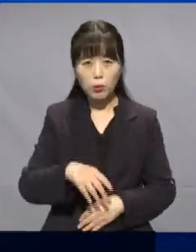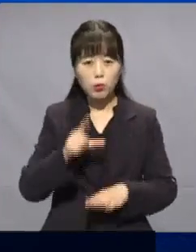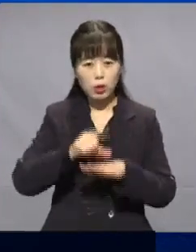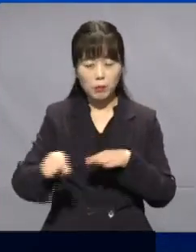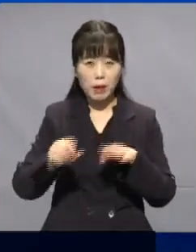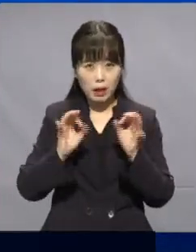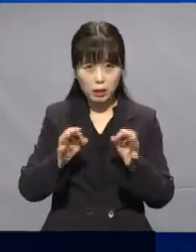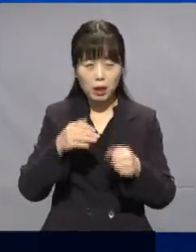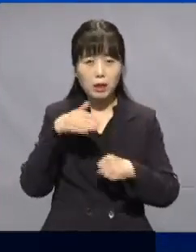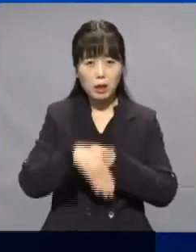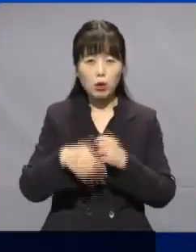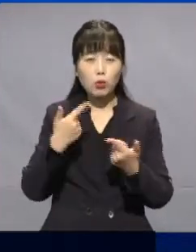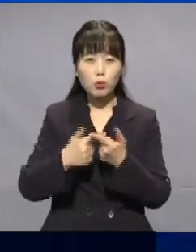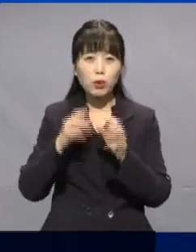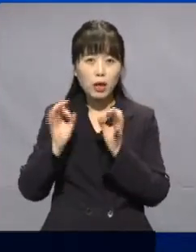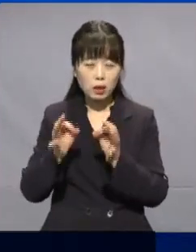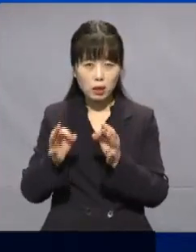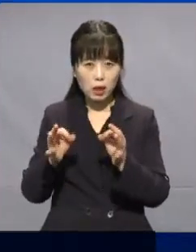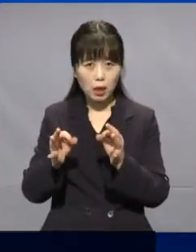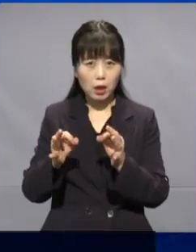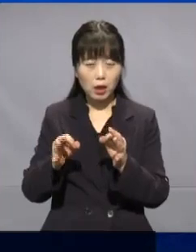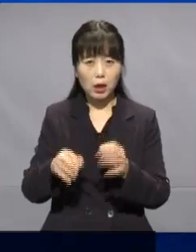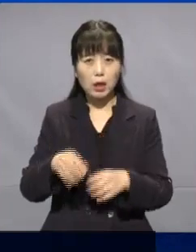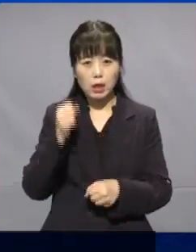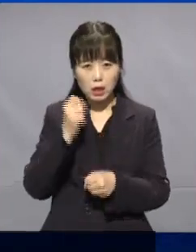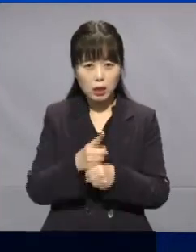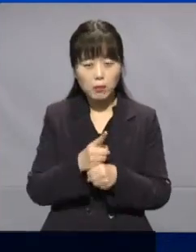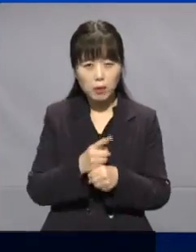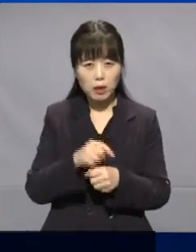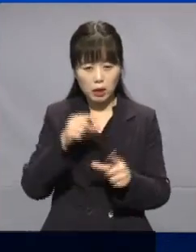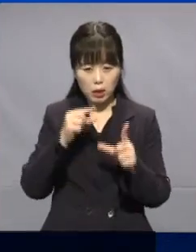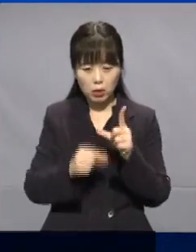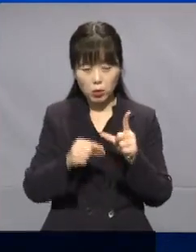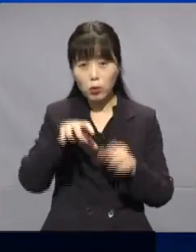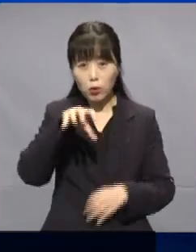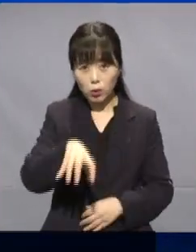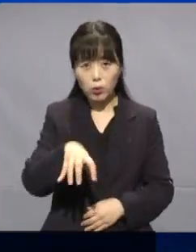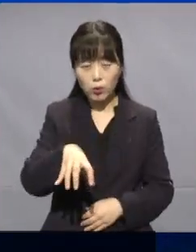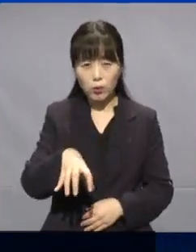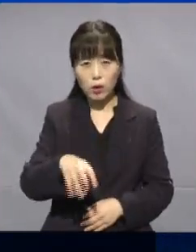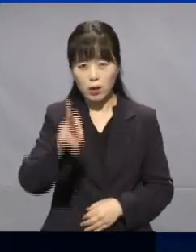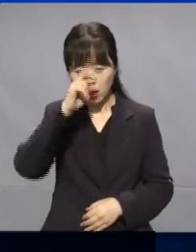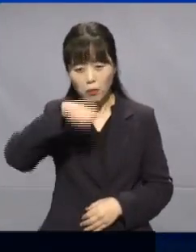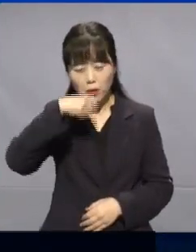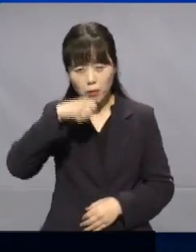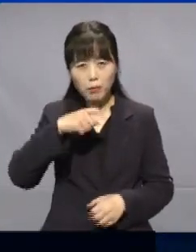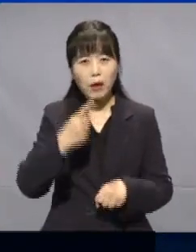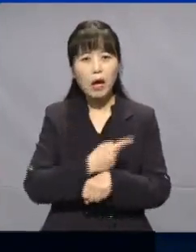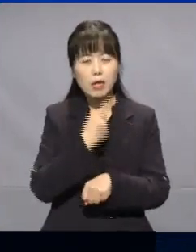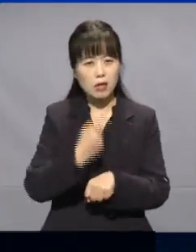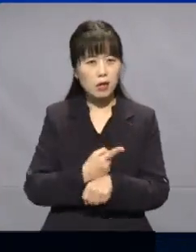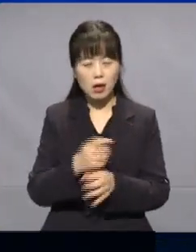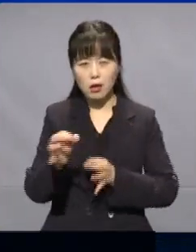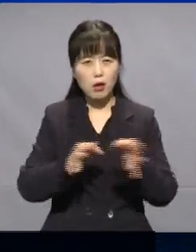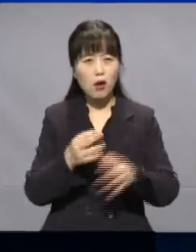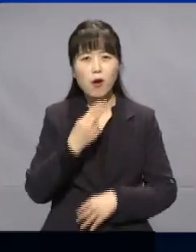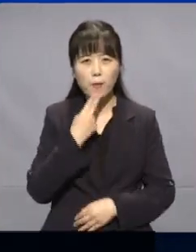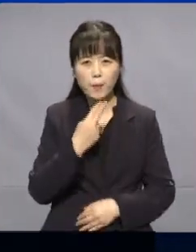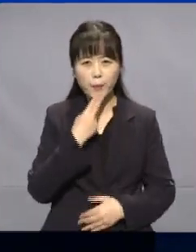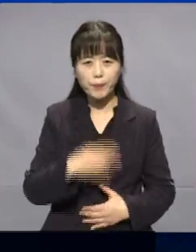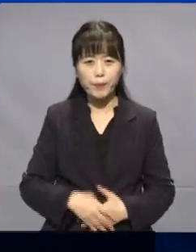지방은행이죠 대구은행 부산은행 같은 곳들은 이미 소형 점포를 중심으로 해서 점심시간 1시간 영업을 하여 안 하고 있습니다